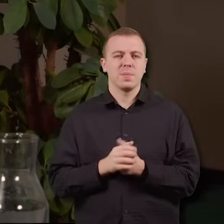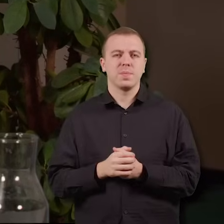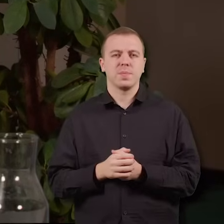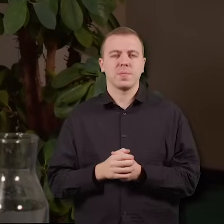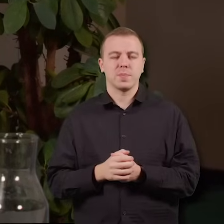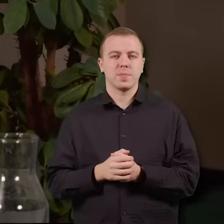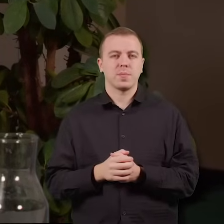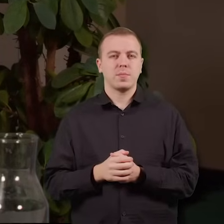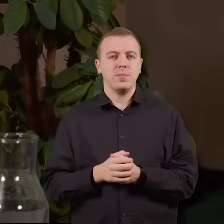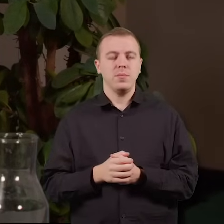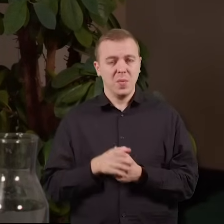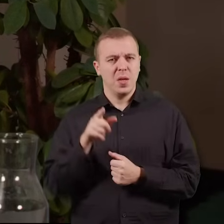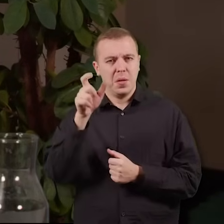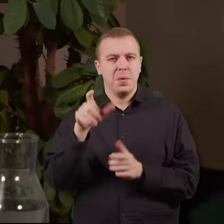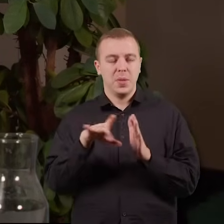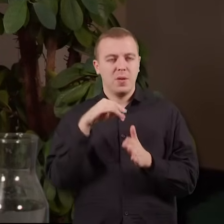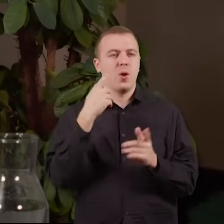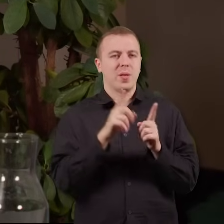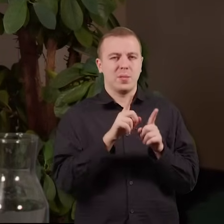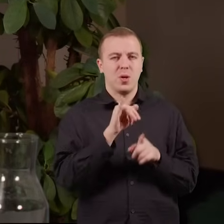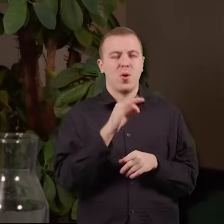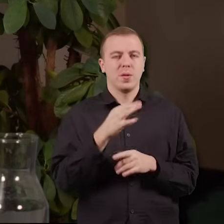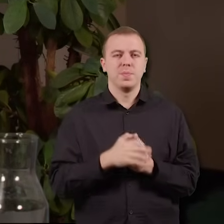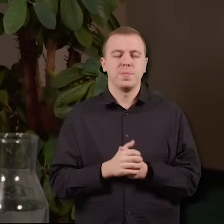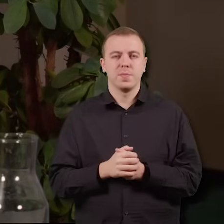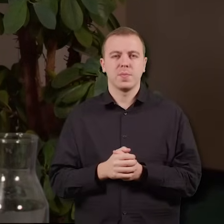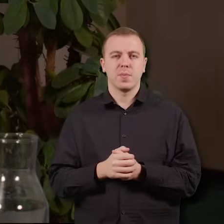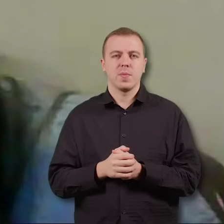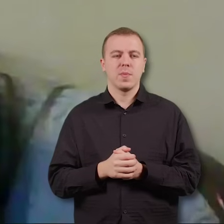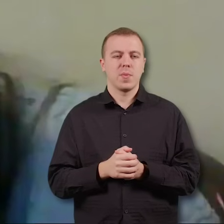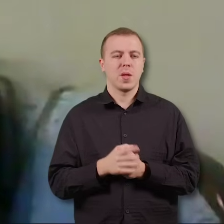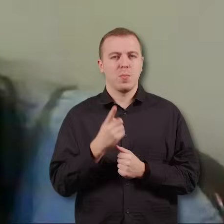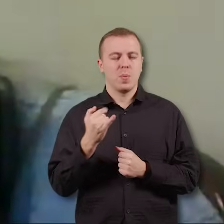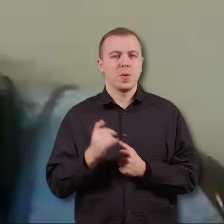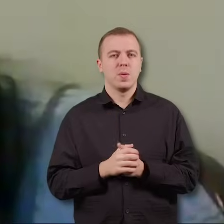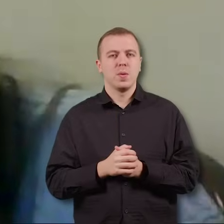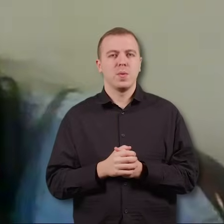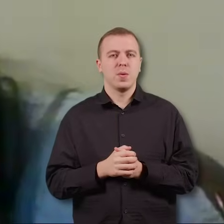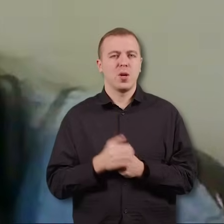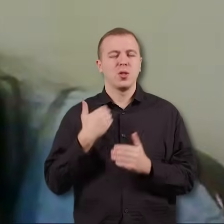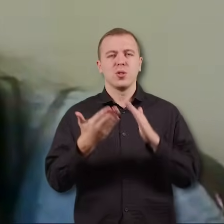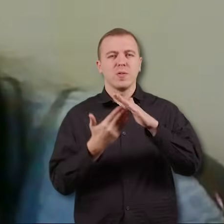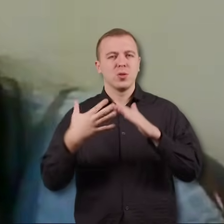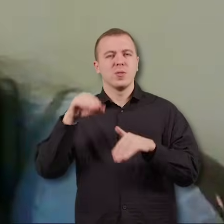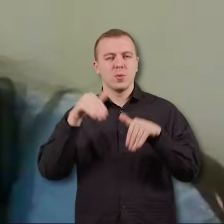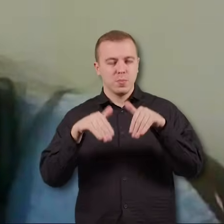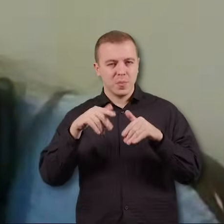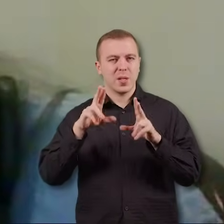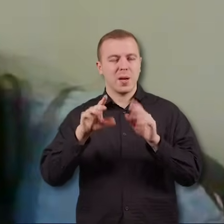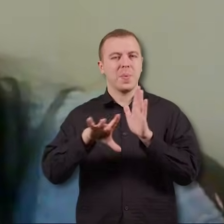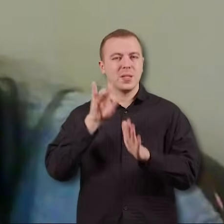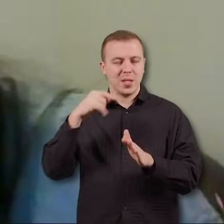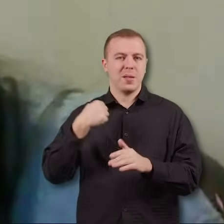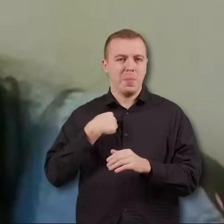antrame rinkimų ture būtent jūs ir tas pats klausimas Jonui Pinskui po minutėlę. Aš kviečiu rinkėjus tikrai